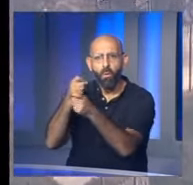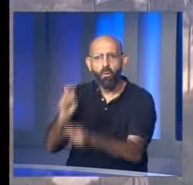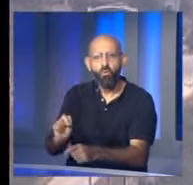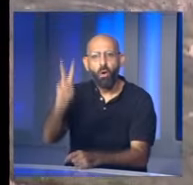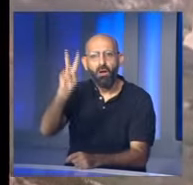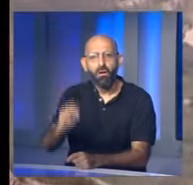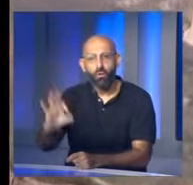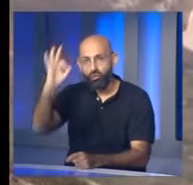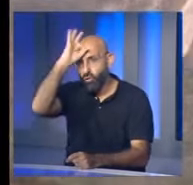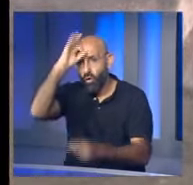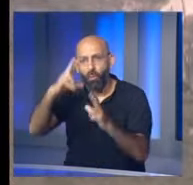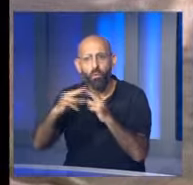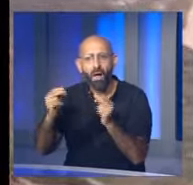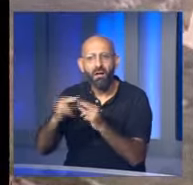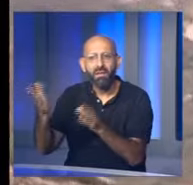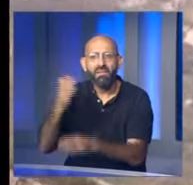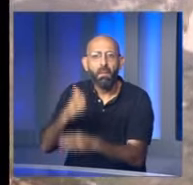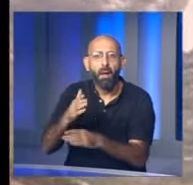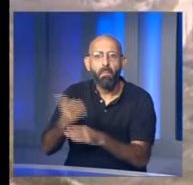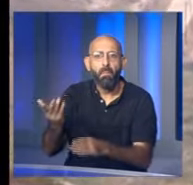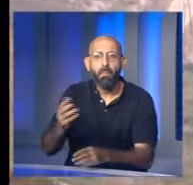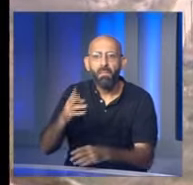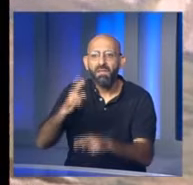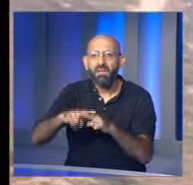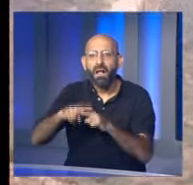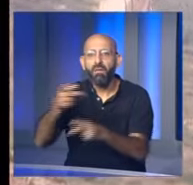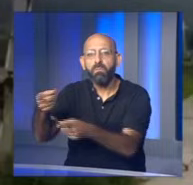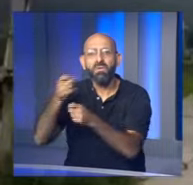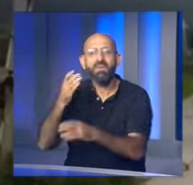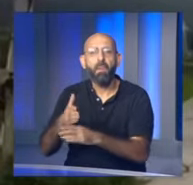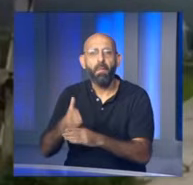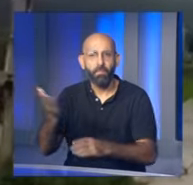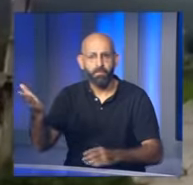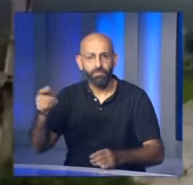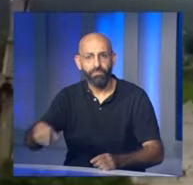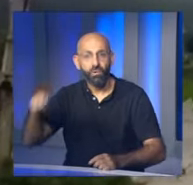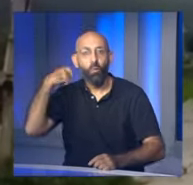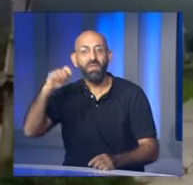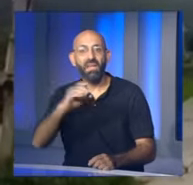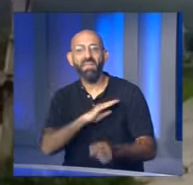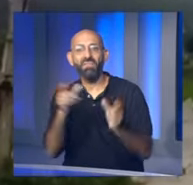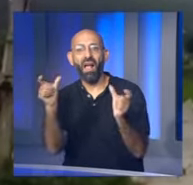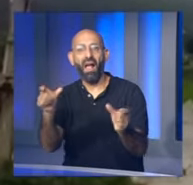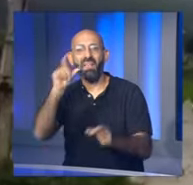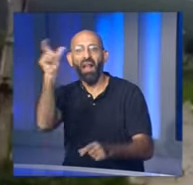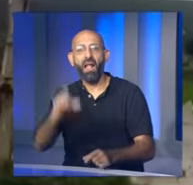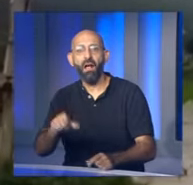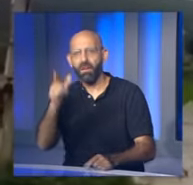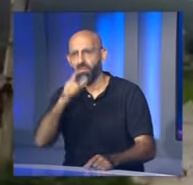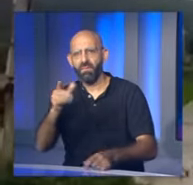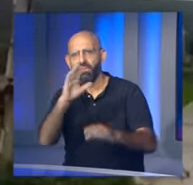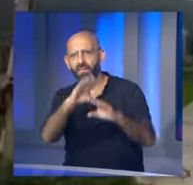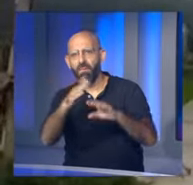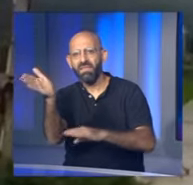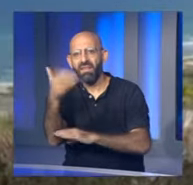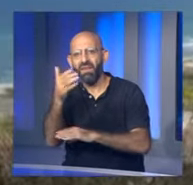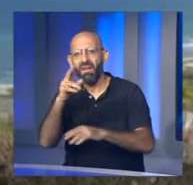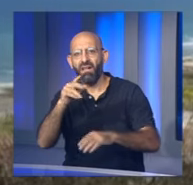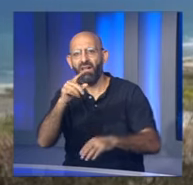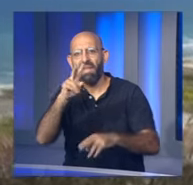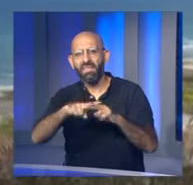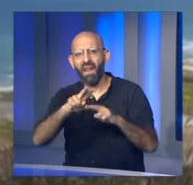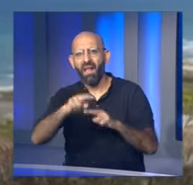الامم المتحده بعد تعرض قوات اليونيفل لاطلاق نار في جنوب لبنان وكانت ايطاليا قد استدعت السفير الاسرائيلي في